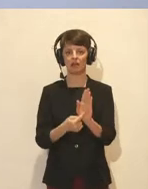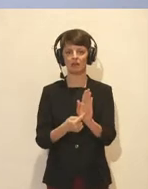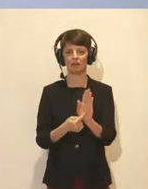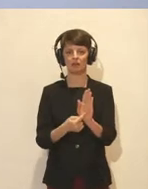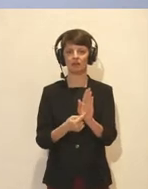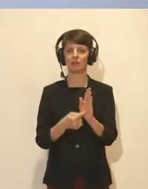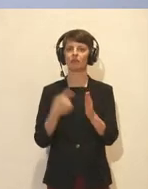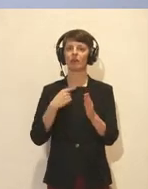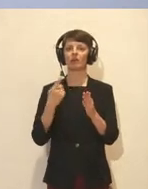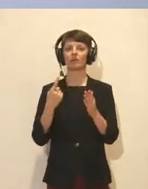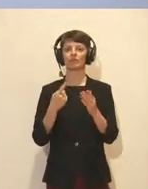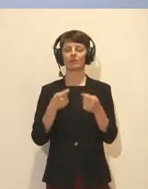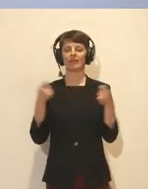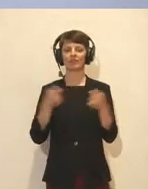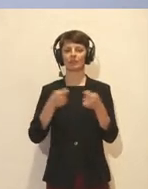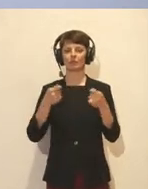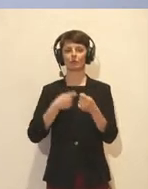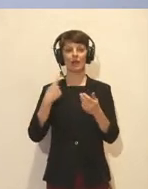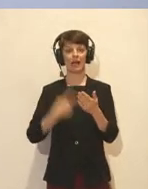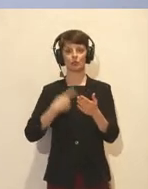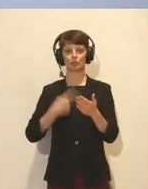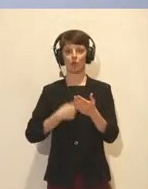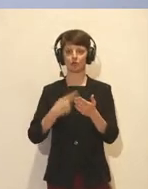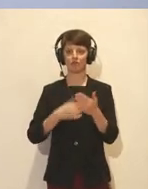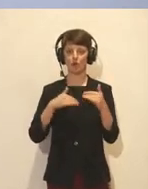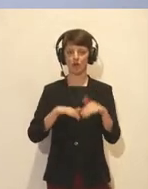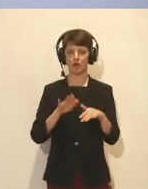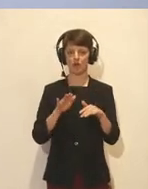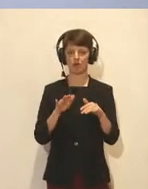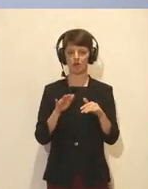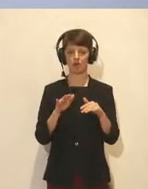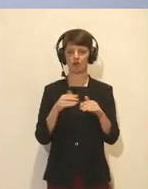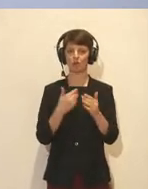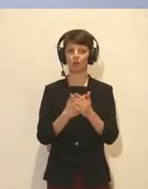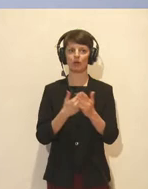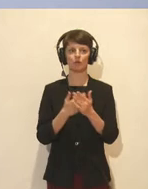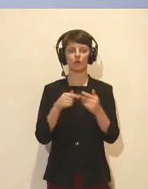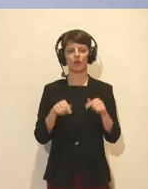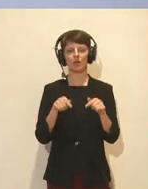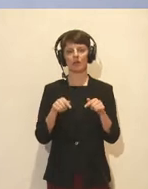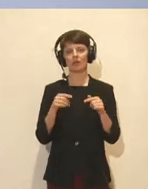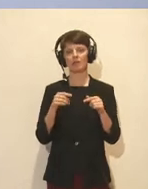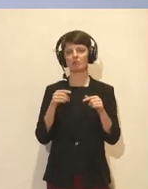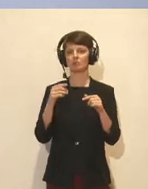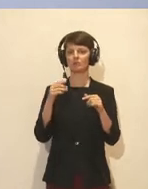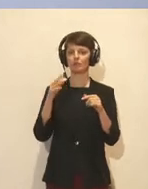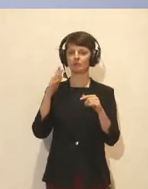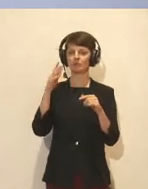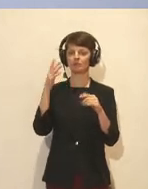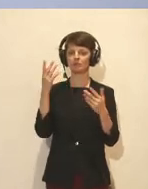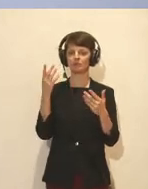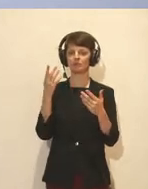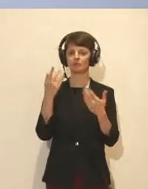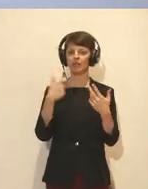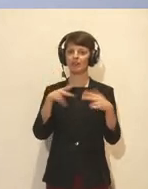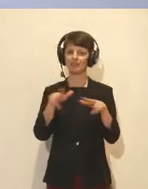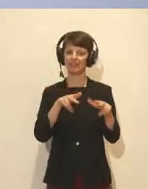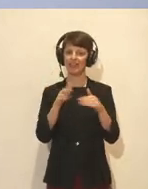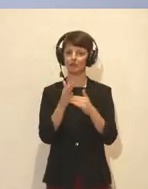anspruchsvollen investitionen beispielsweise beim aufbau intelligenter verkehrssysteme